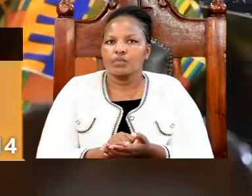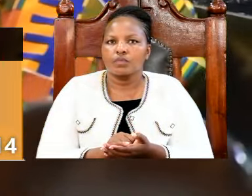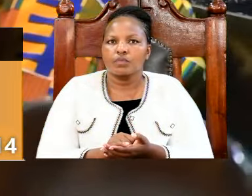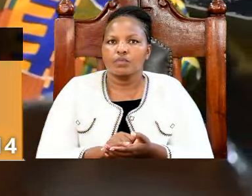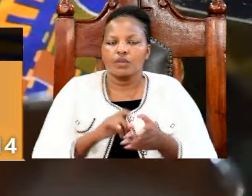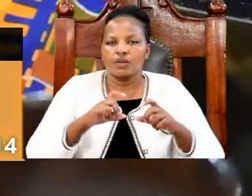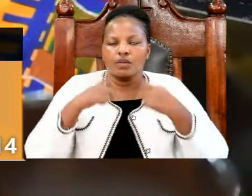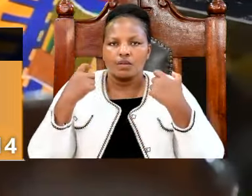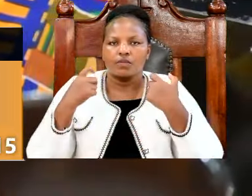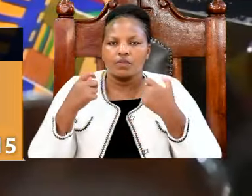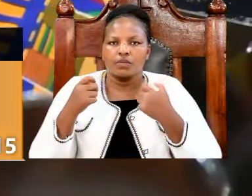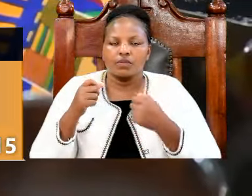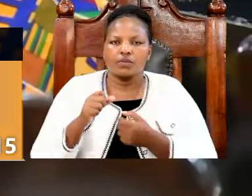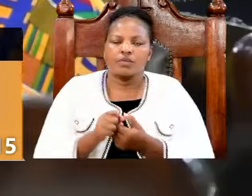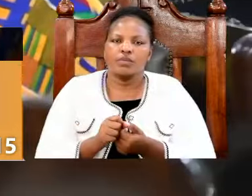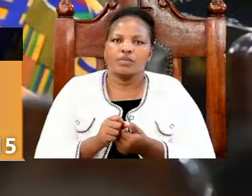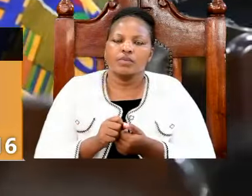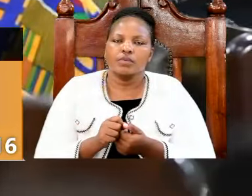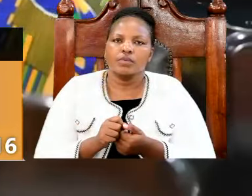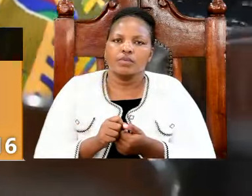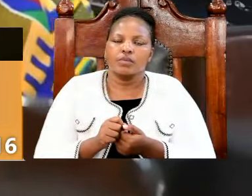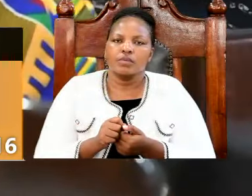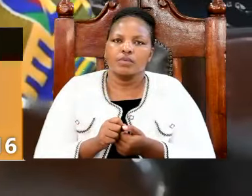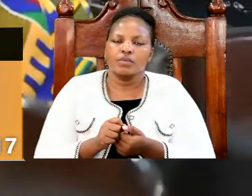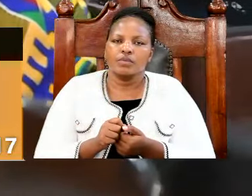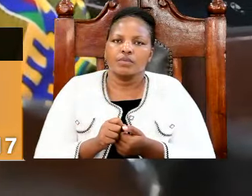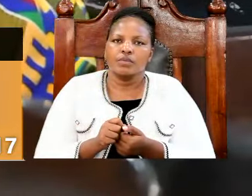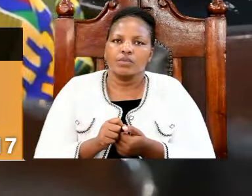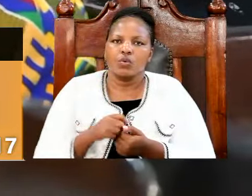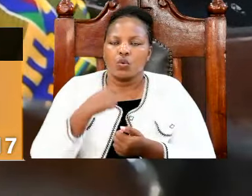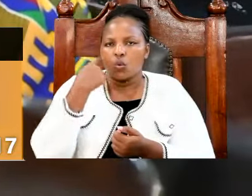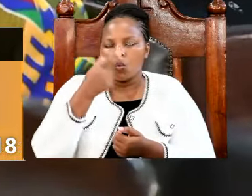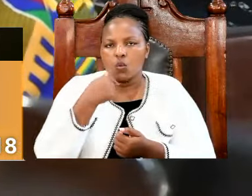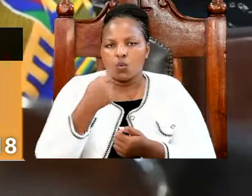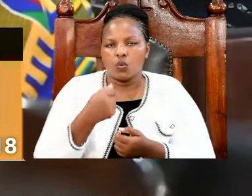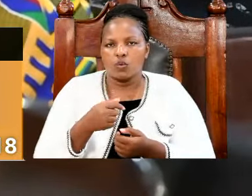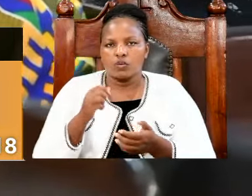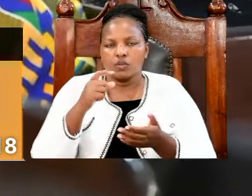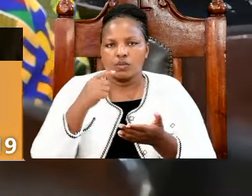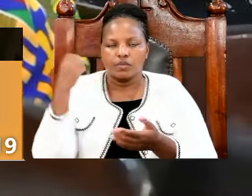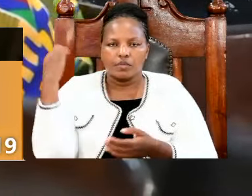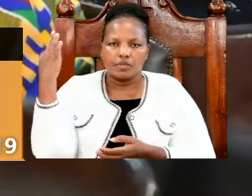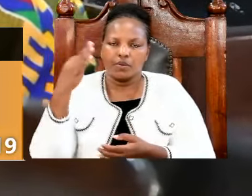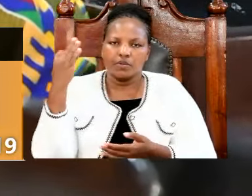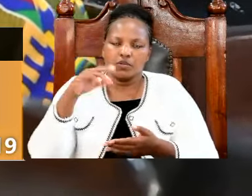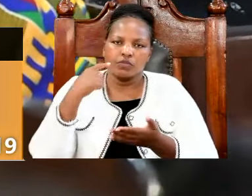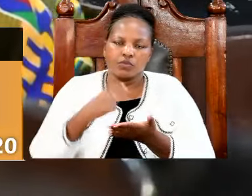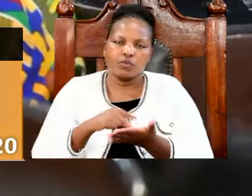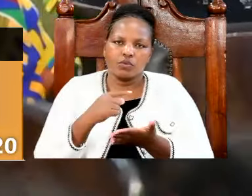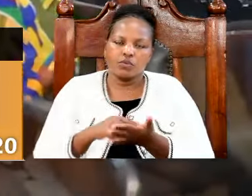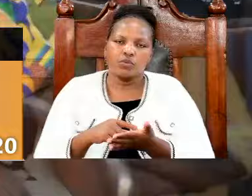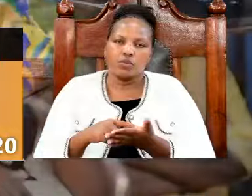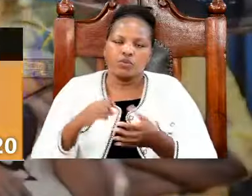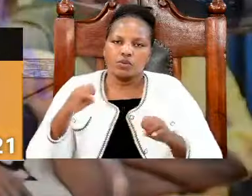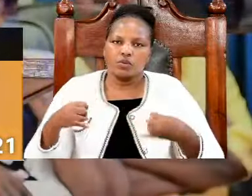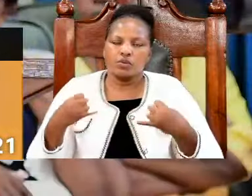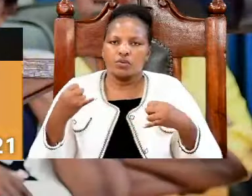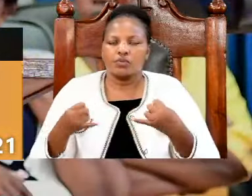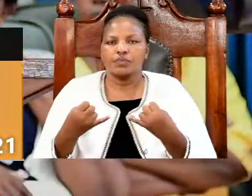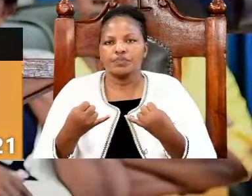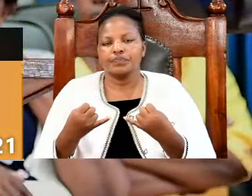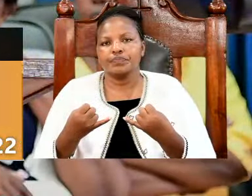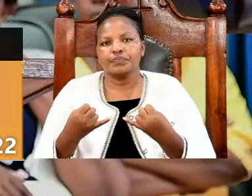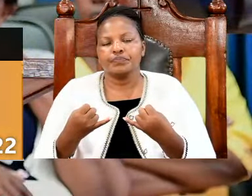washugaji kwamba mshugaji Steven Talian Mwaringa akiwa mshugaji wa habari jema alitumwa kuwa mshugaji wa